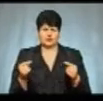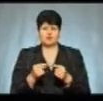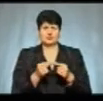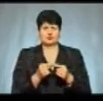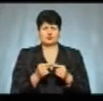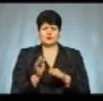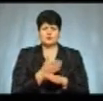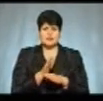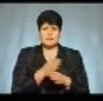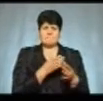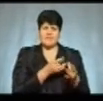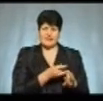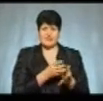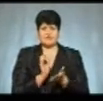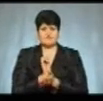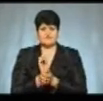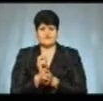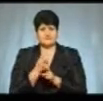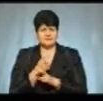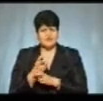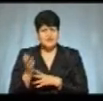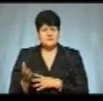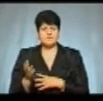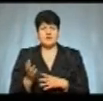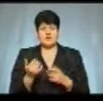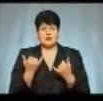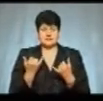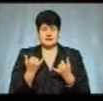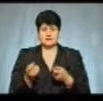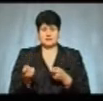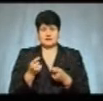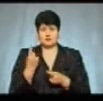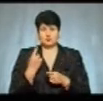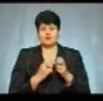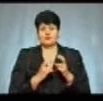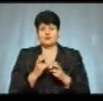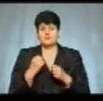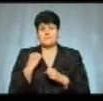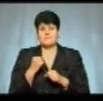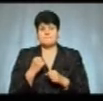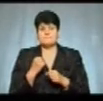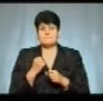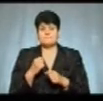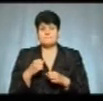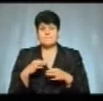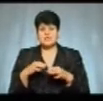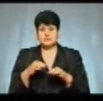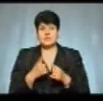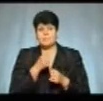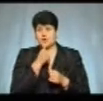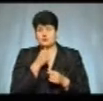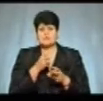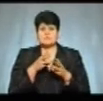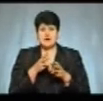ми розмежовували м'яка і тверда частина. Тобто, але навіть тверду частину ми завезли одну машину для пробного спалювання в котлі, про який я говорив,